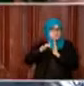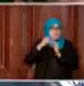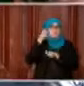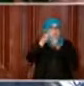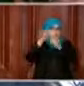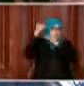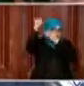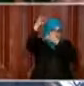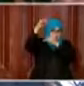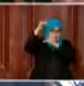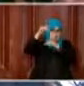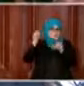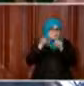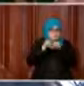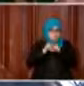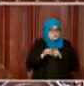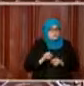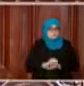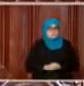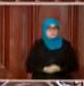وخارج تونس